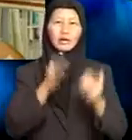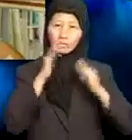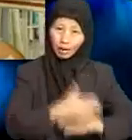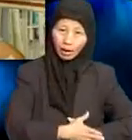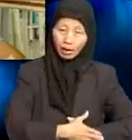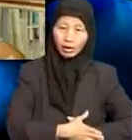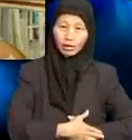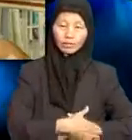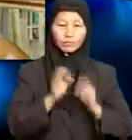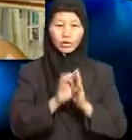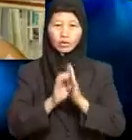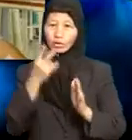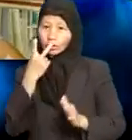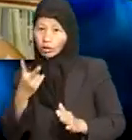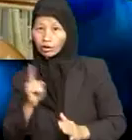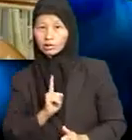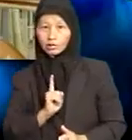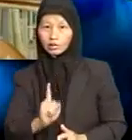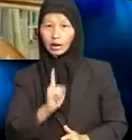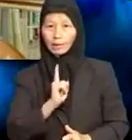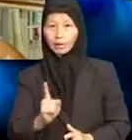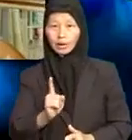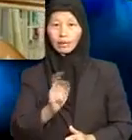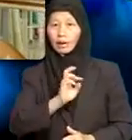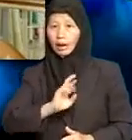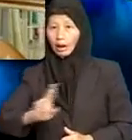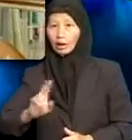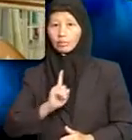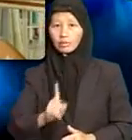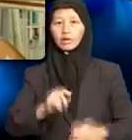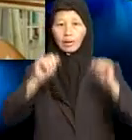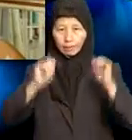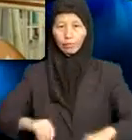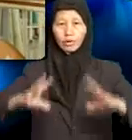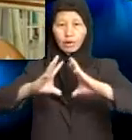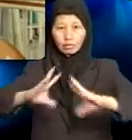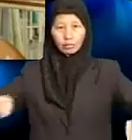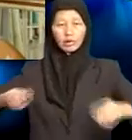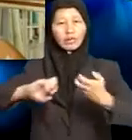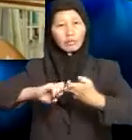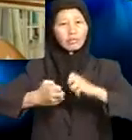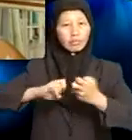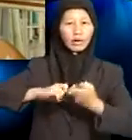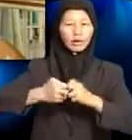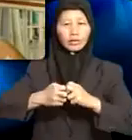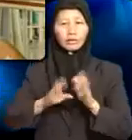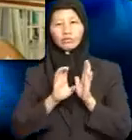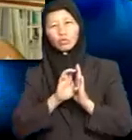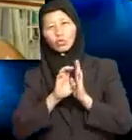Seperti yang kita dapat lihat, agama Islam ini sendiri dapat menyelesaikan masalah.